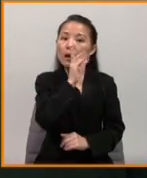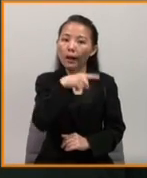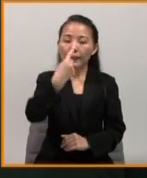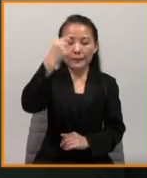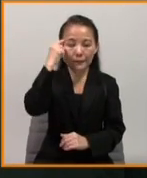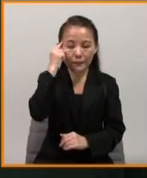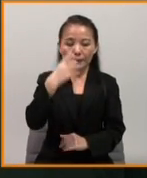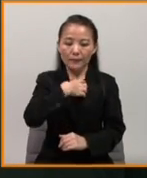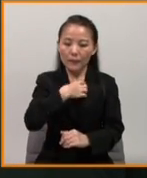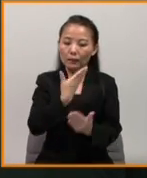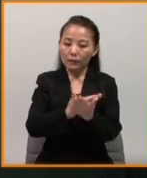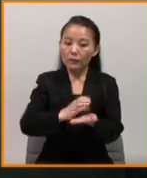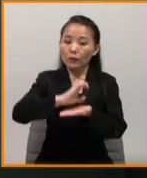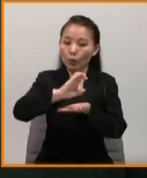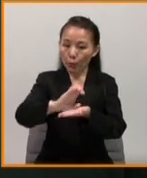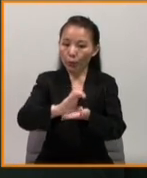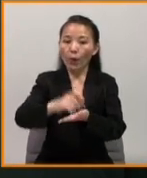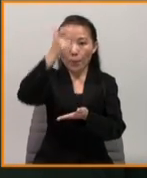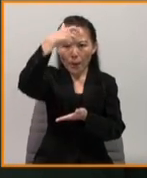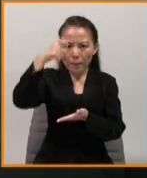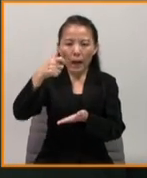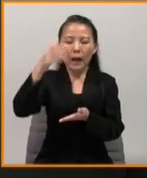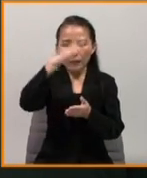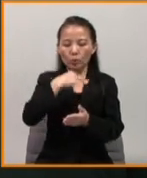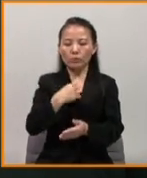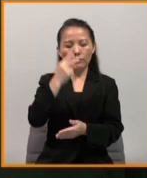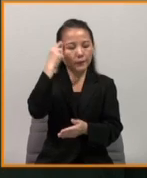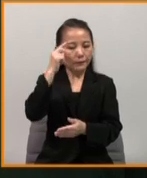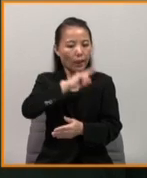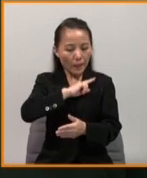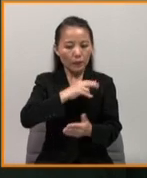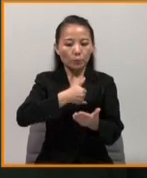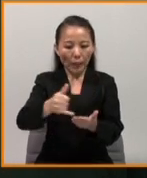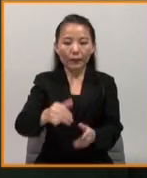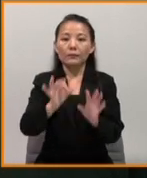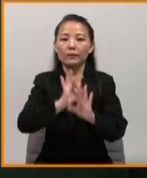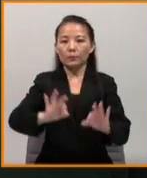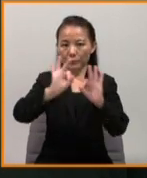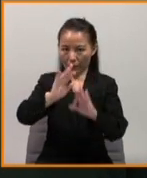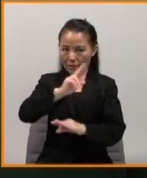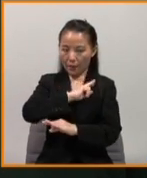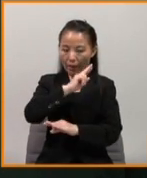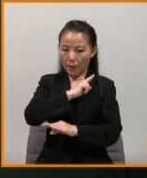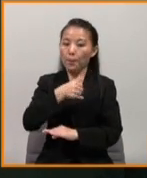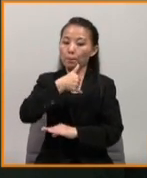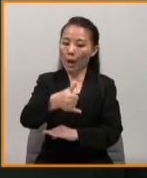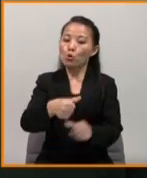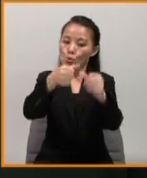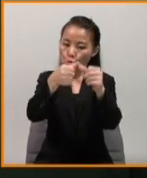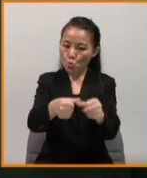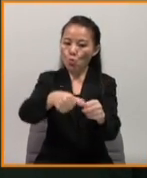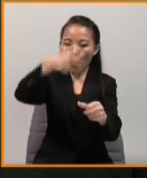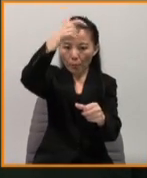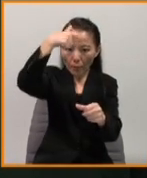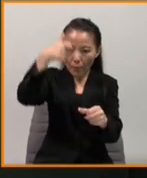ค่เอาขาไปแตะๆเนี่ยผมว่าเหนื่อยคนที่ชนะได้คือคนที่ต้องไปอยู่ที่นู่นใช้เวลาอยู่ที่นู่นท